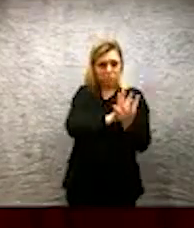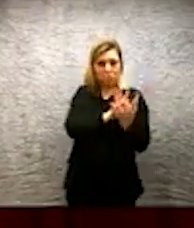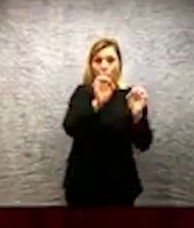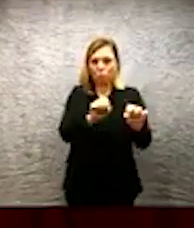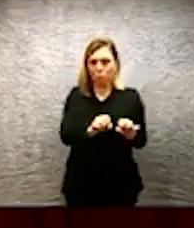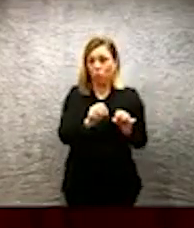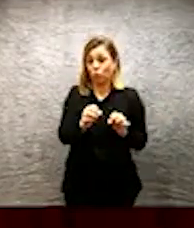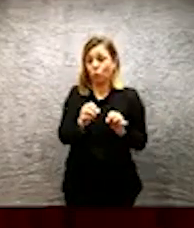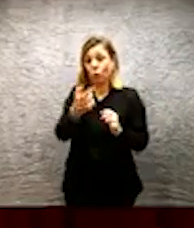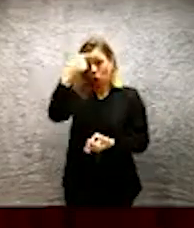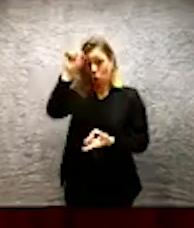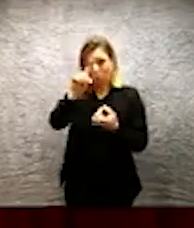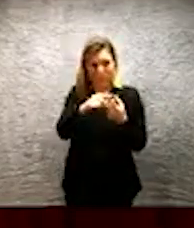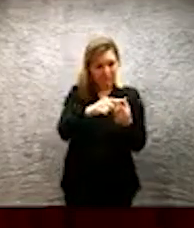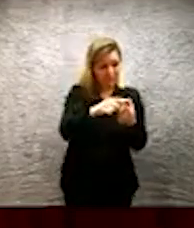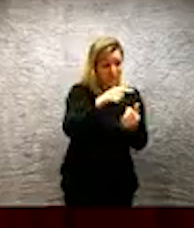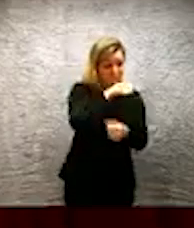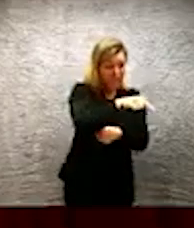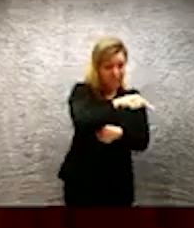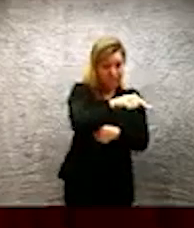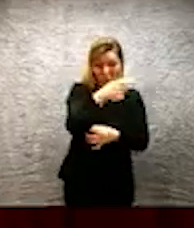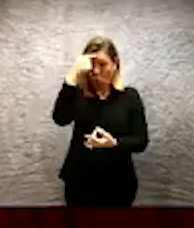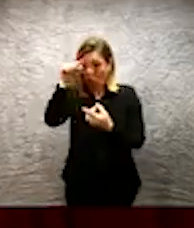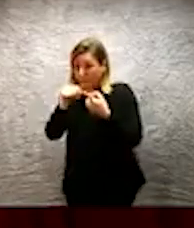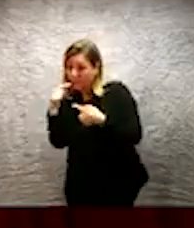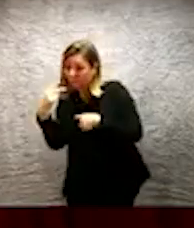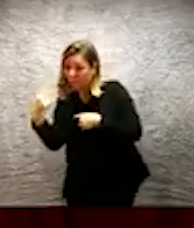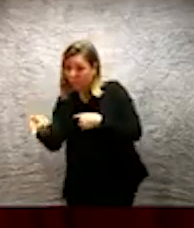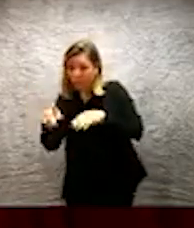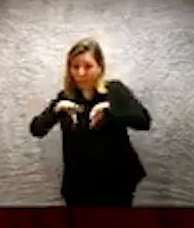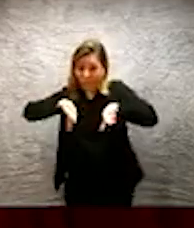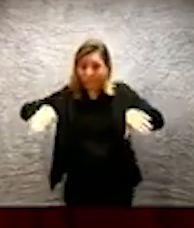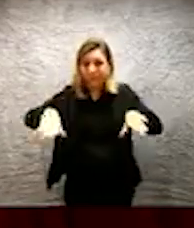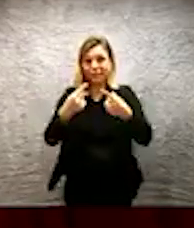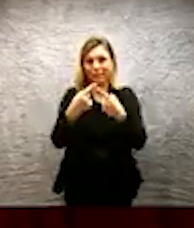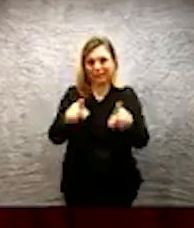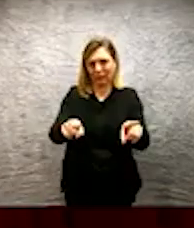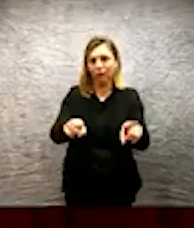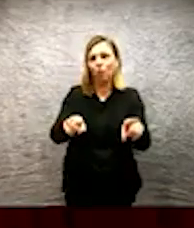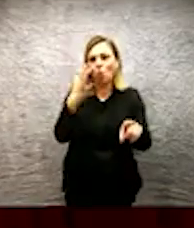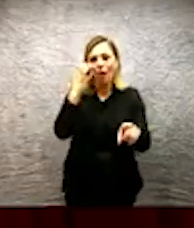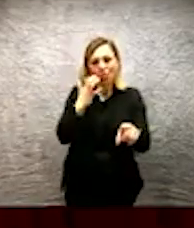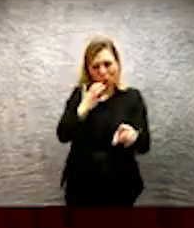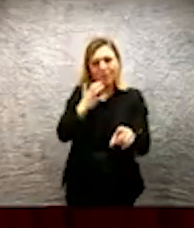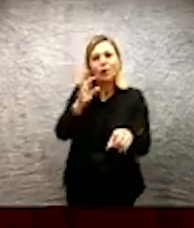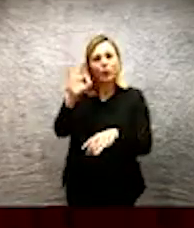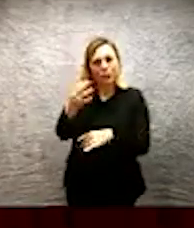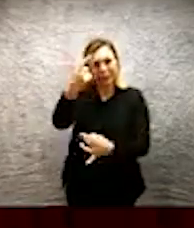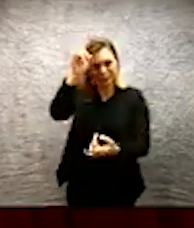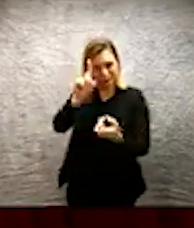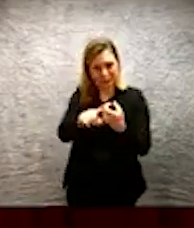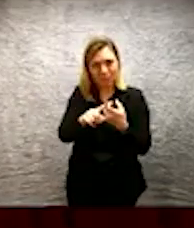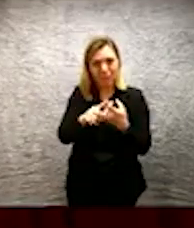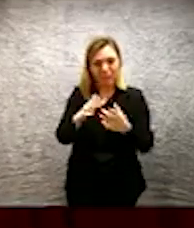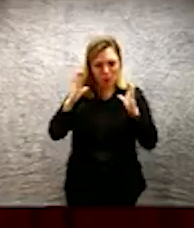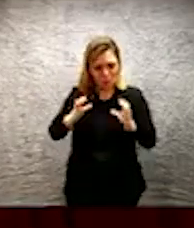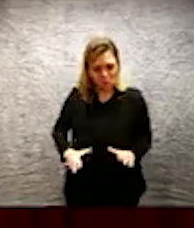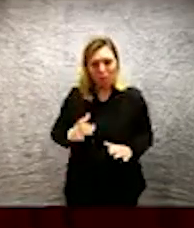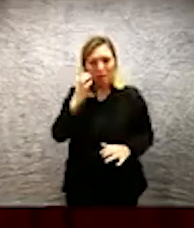les deux objectifs de ces deux dispositif pour les adolescents, hein, le club ado et le comité des jeunes.